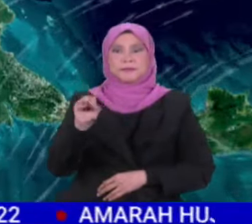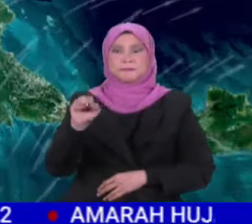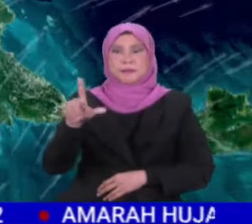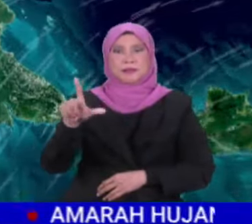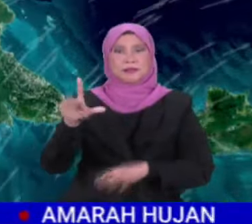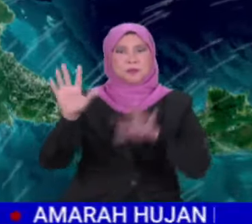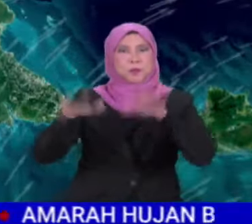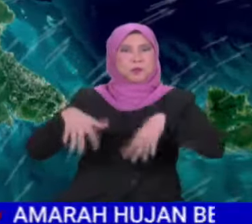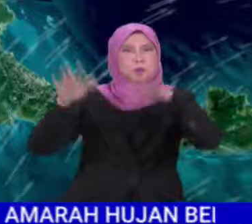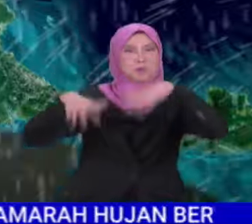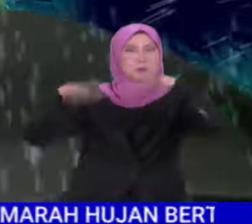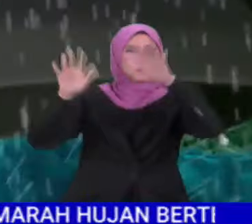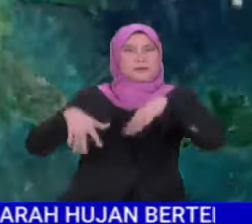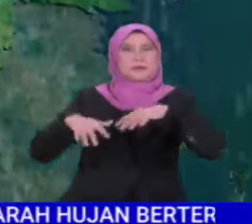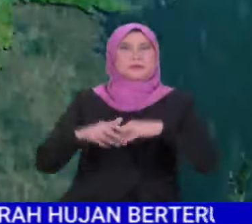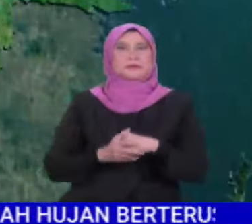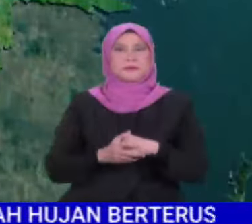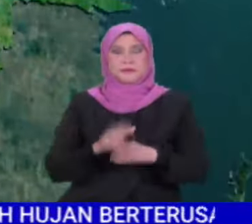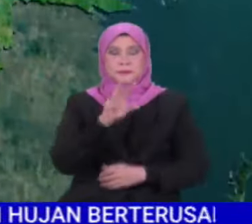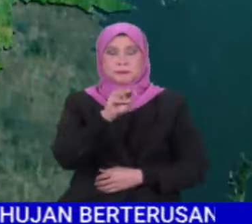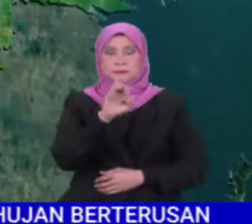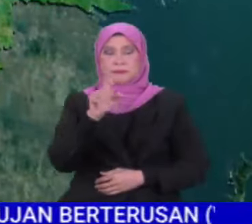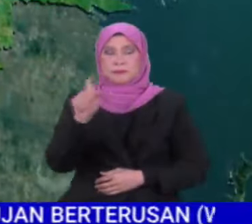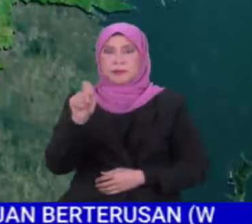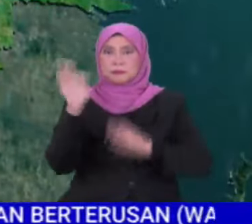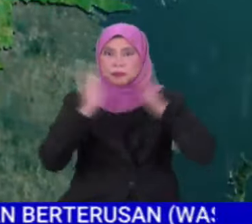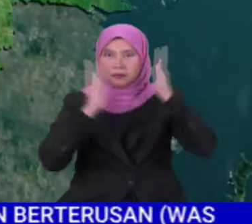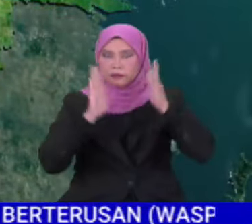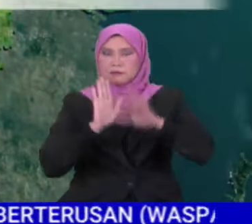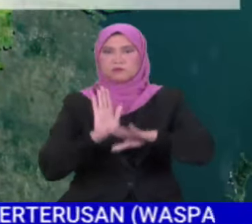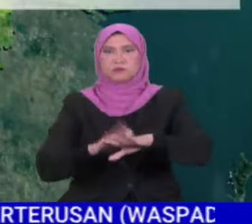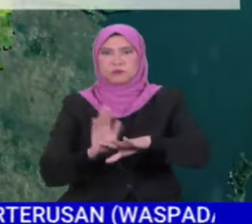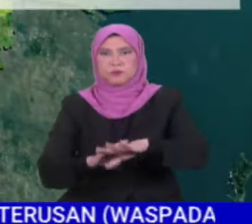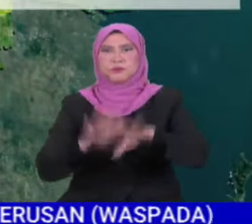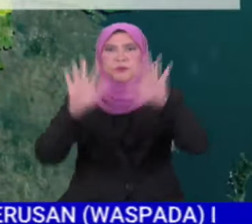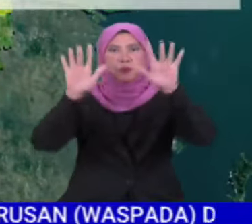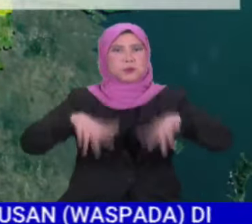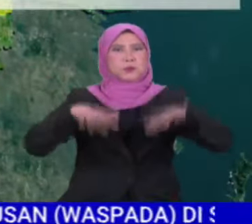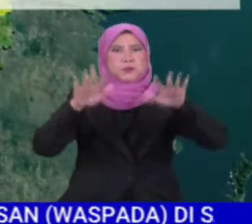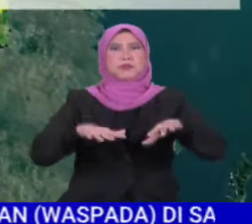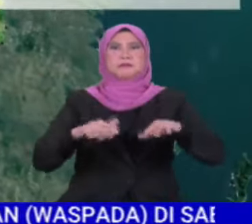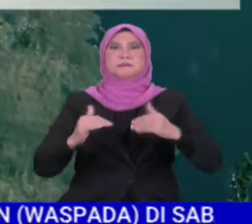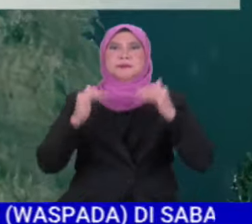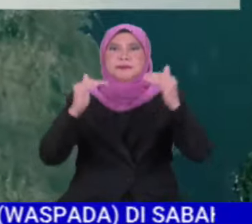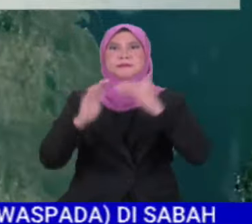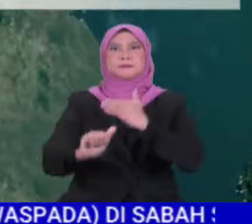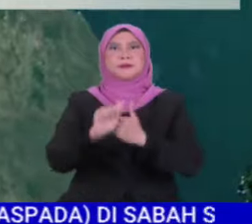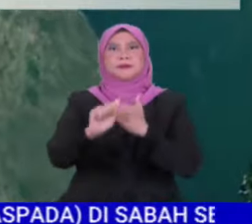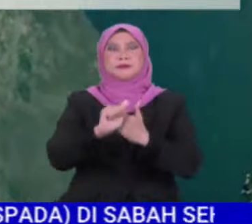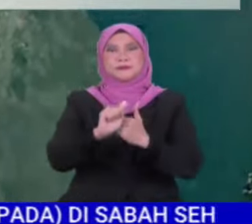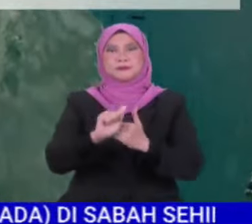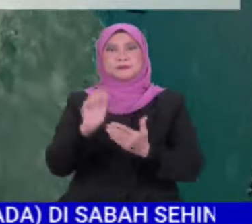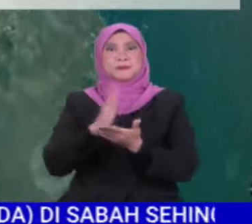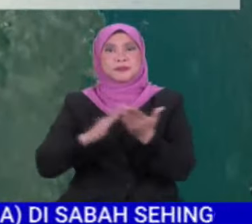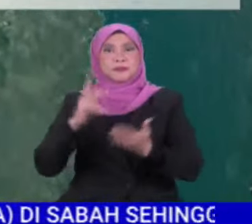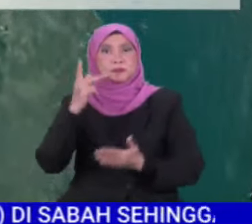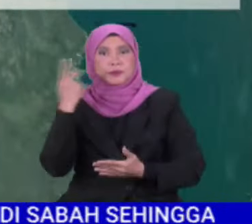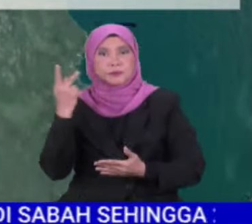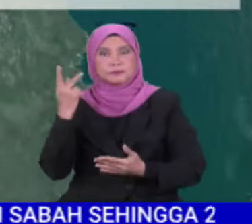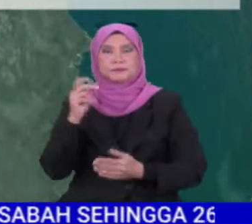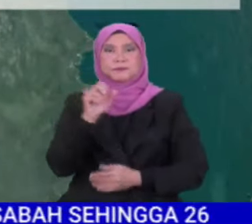243.5 mm. Oleh itu, Malaysia masih lagi mengekalkan amaran hujan berterusan peringkat bahaya melibatkan bahagian